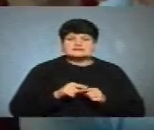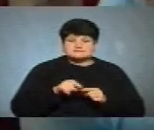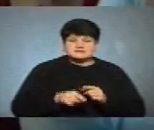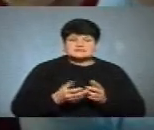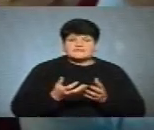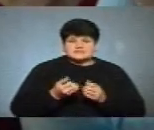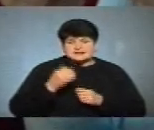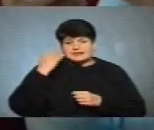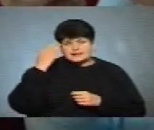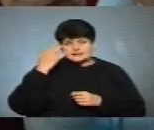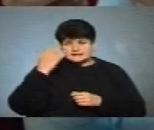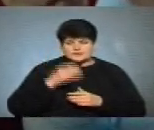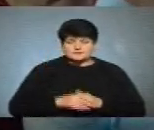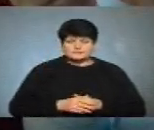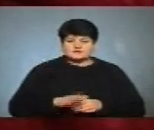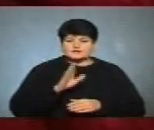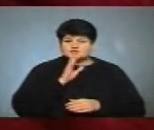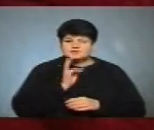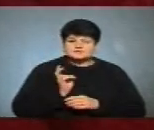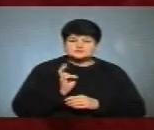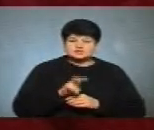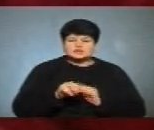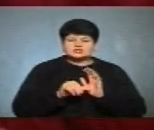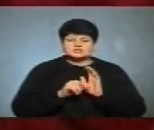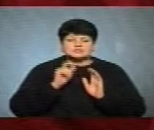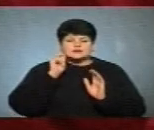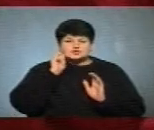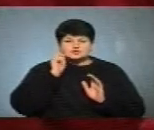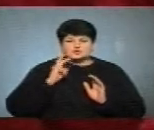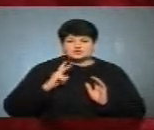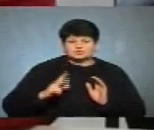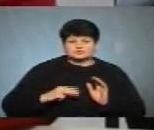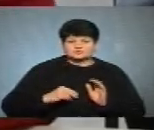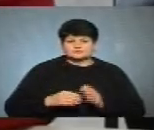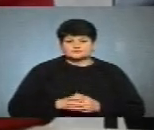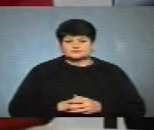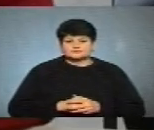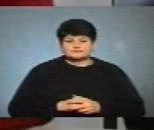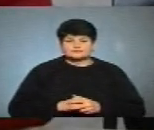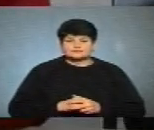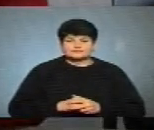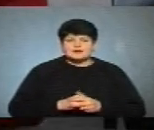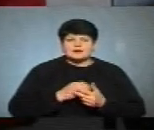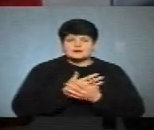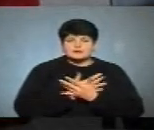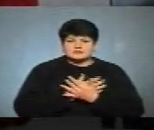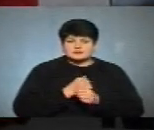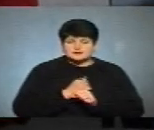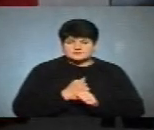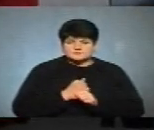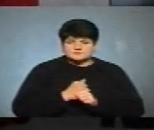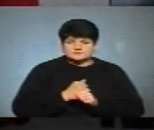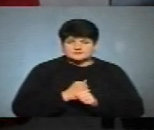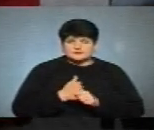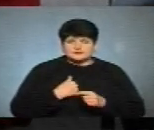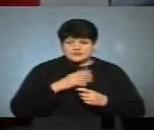ідею. Наталія Багрій на майстер-клас прийшла з 6-річною донькою Марічкою. Ангелика. Щоб вони нас не